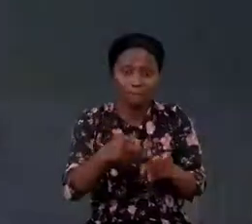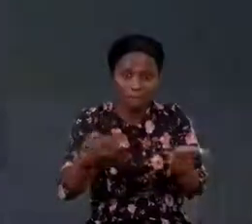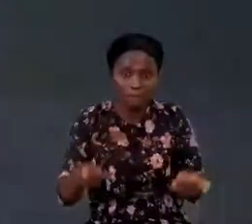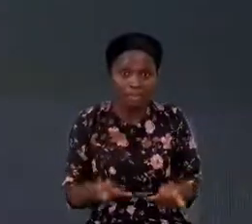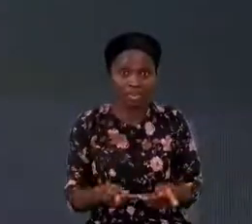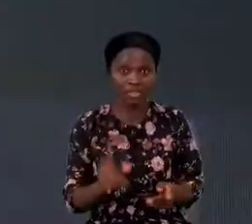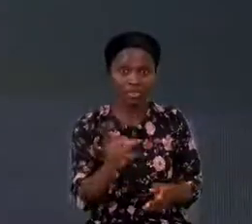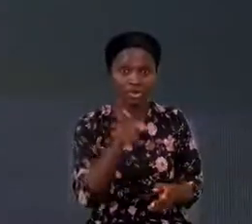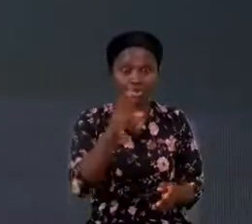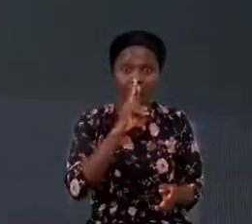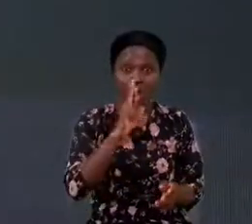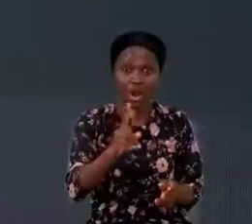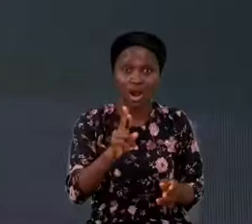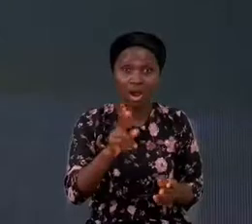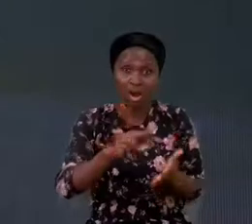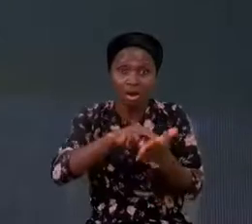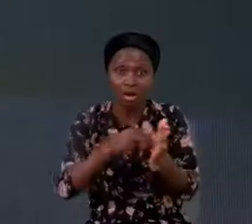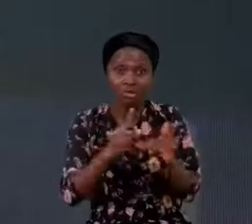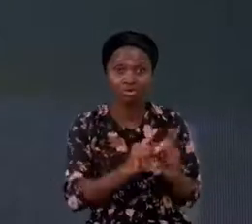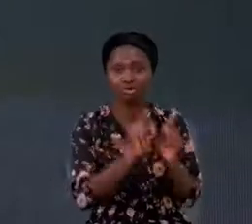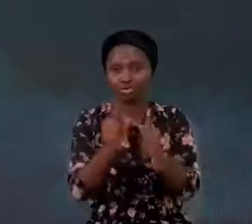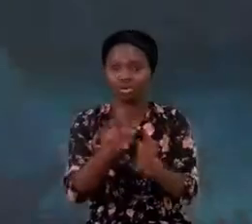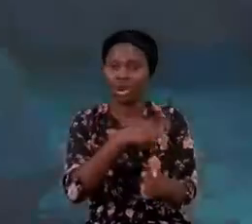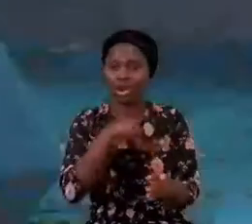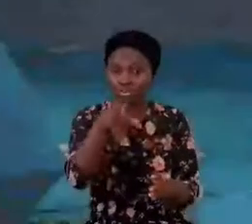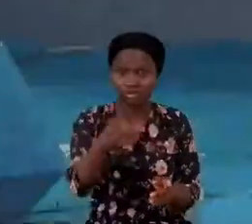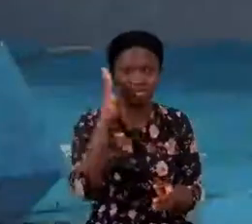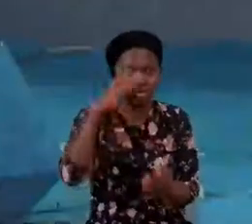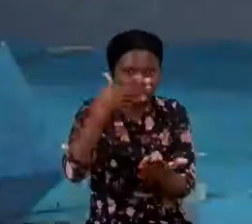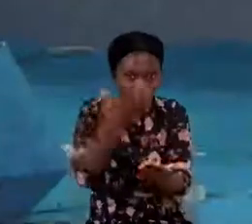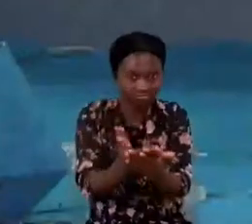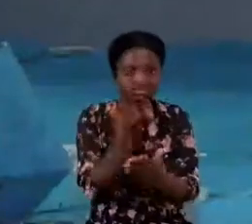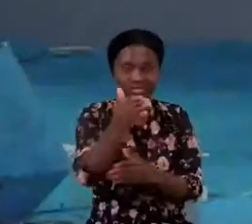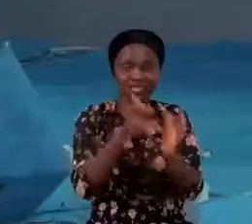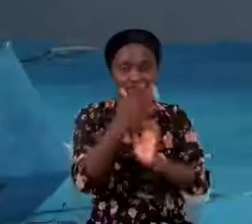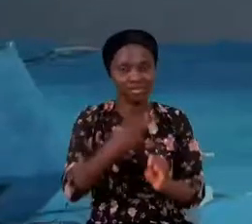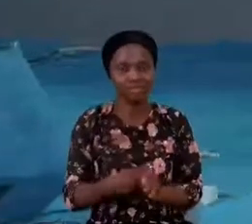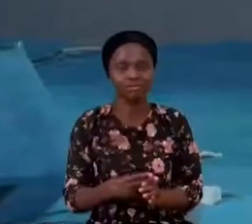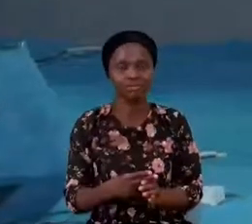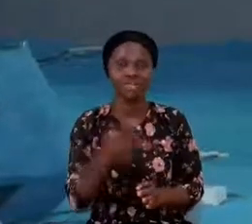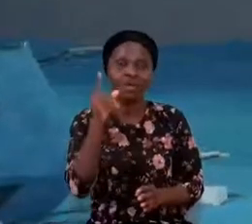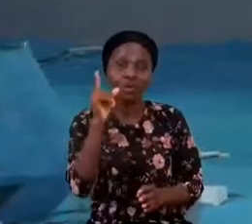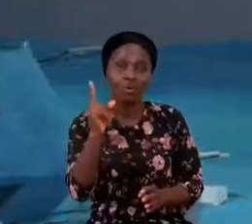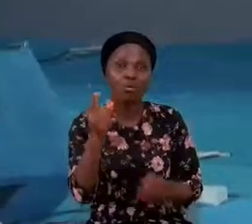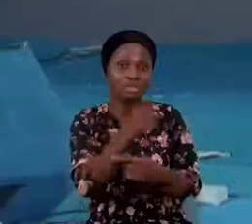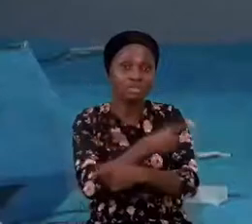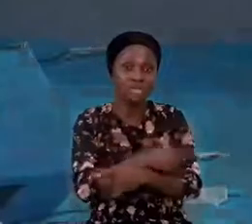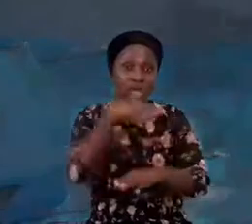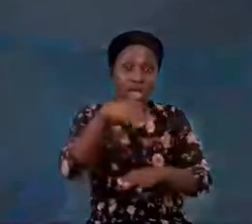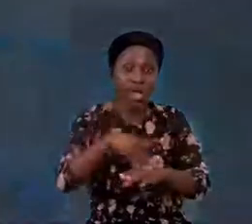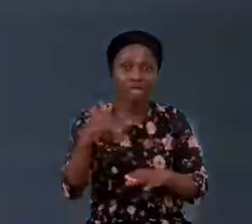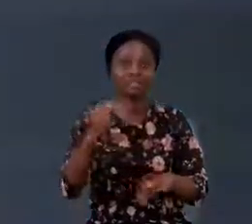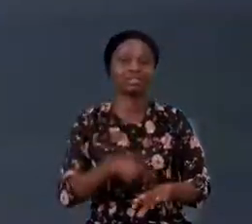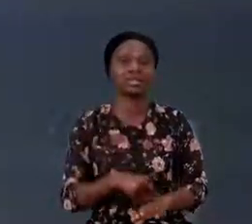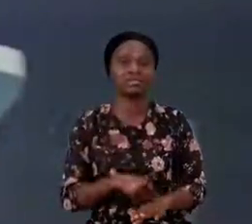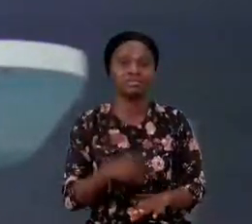Une distance par moment, un jour par moment, un pas par moment, une classe par moment, une